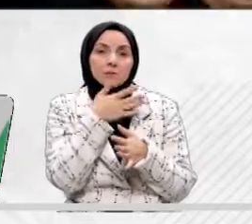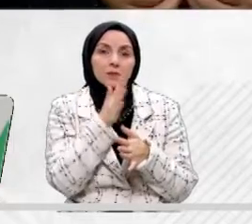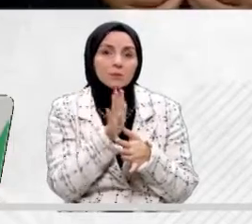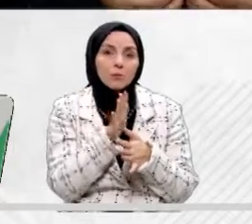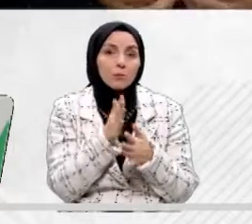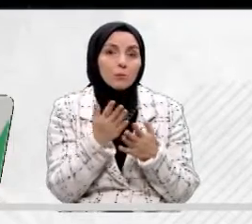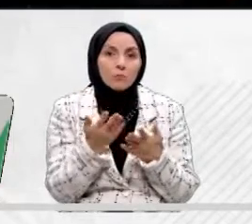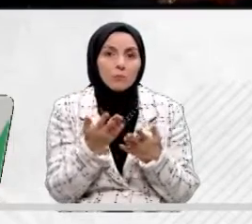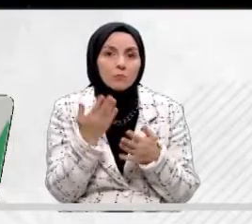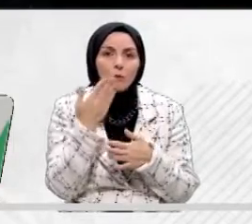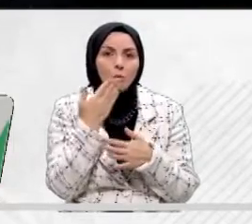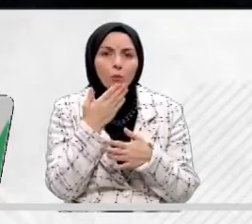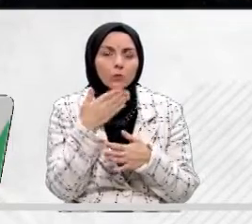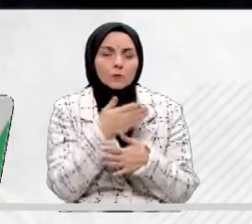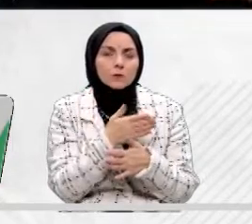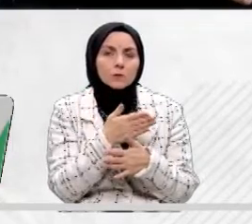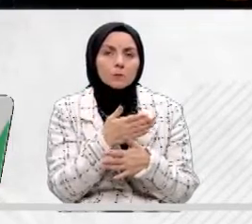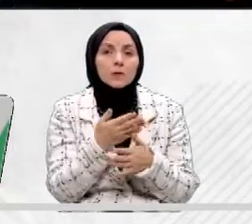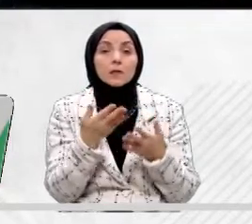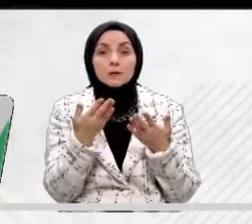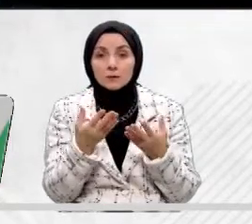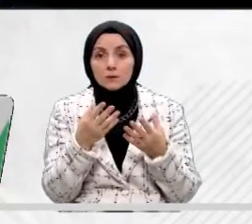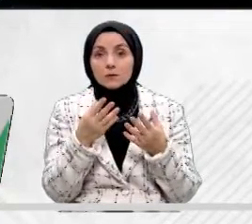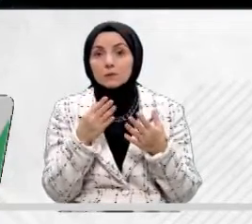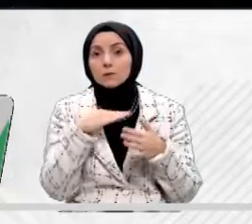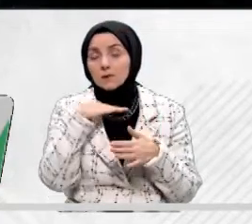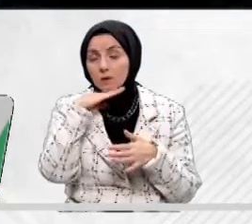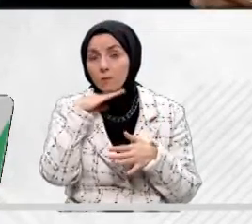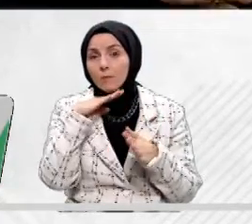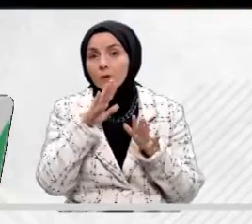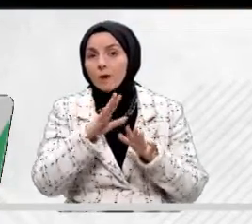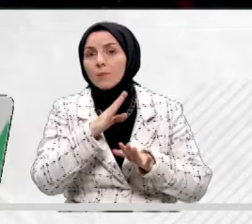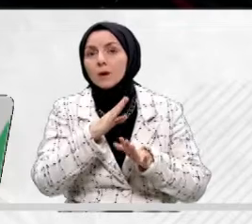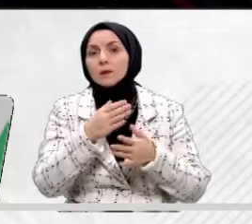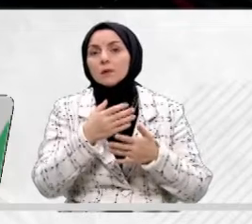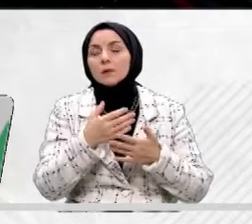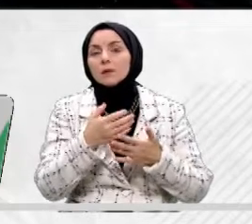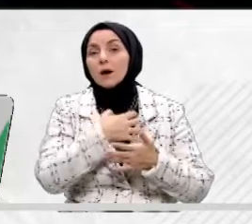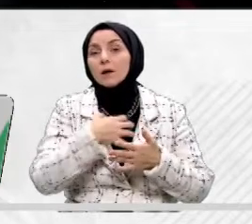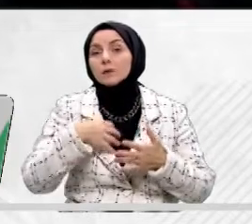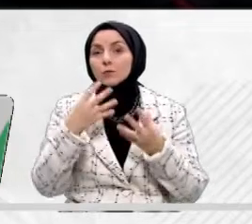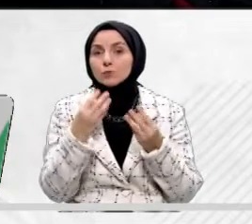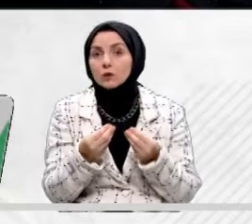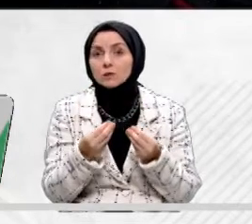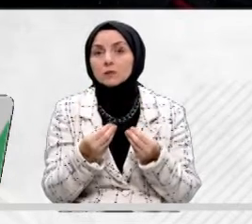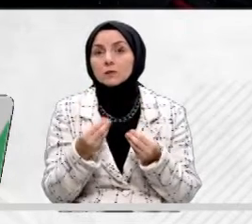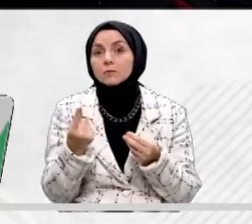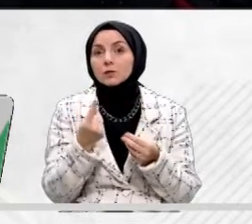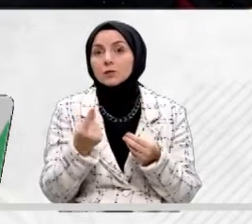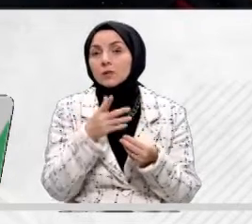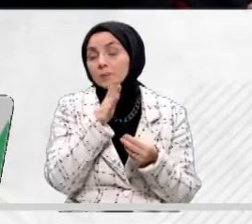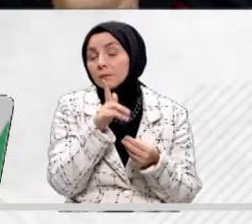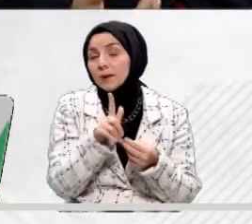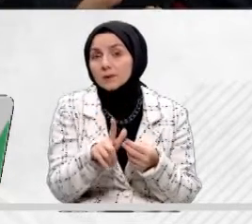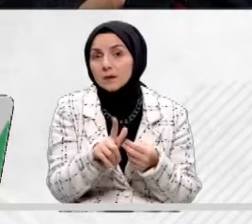okudum Tamam da anne olacaksın çocuğunun gibi isteyeceksin nasıl yapacağız O noktayı misafir harcayacaksın ne yapacağız O noktayı bunun kız ve erkeği yok ki